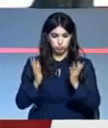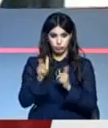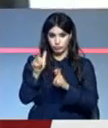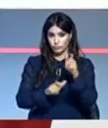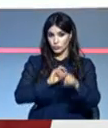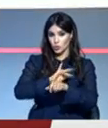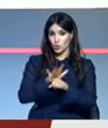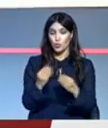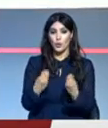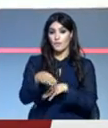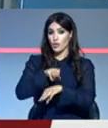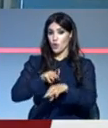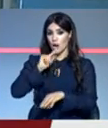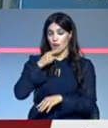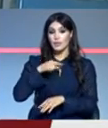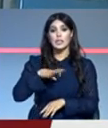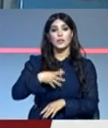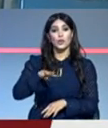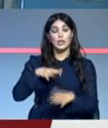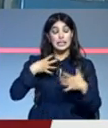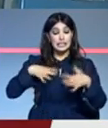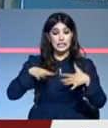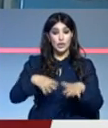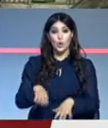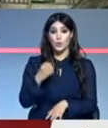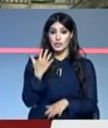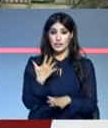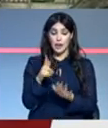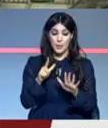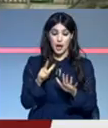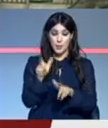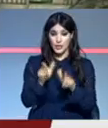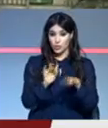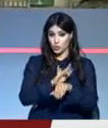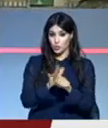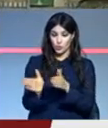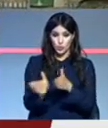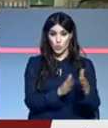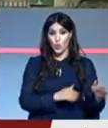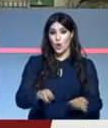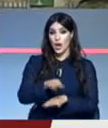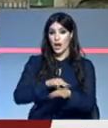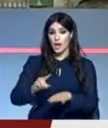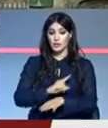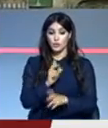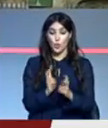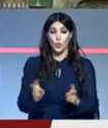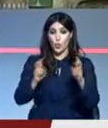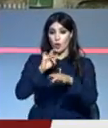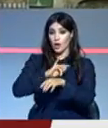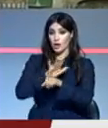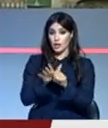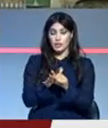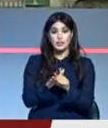في ولايه قابس تسعه الاف وسبعه وخمسين شخصا اما في ولايه التوزير فقد ارتفع عدد الاصابات المؤكده